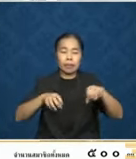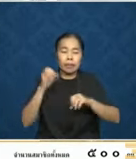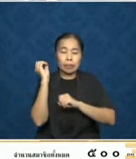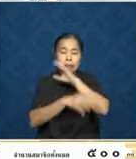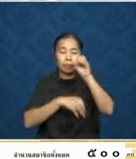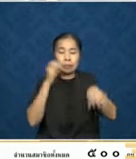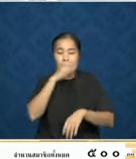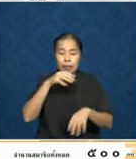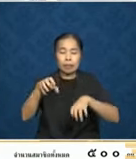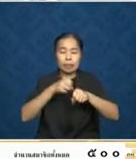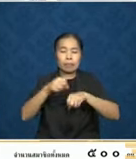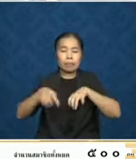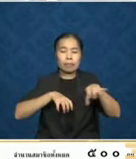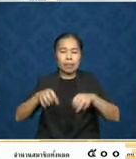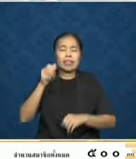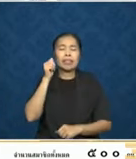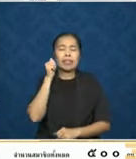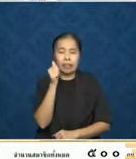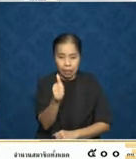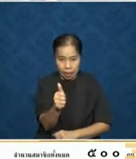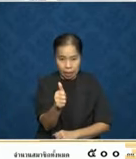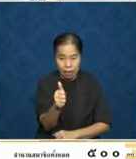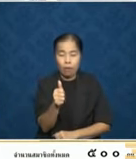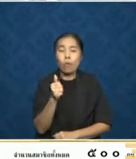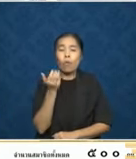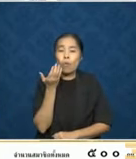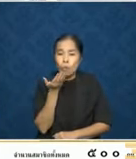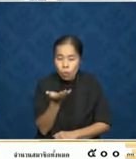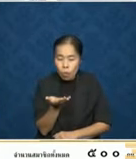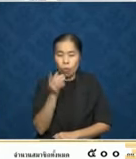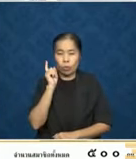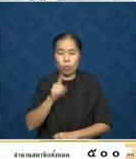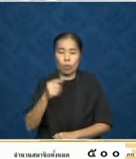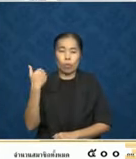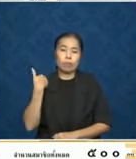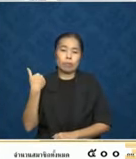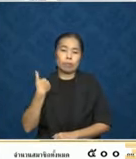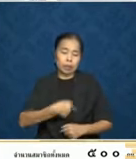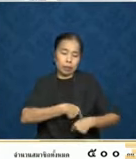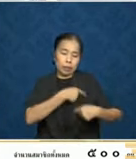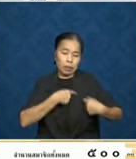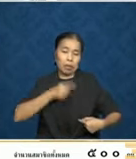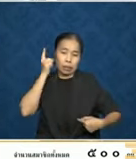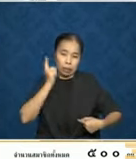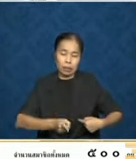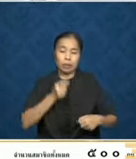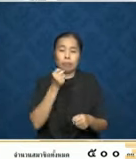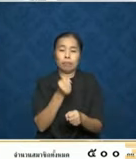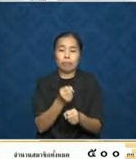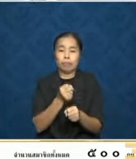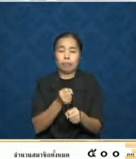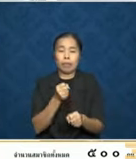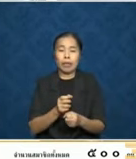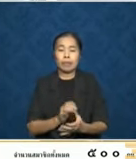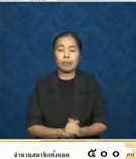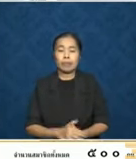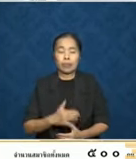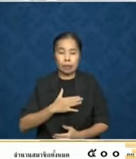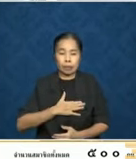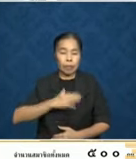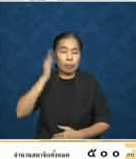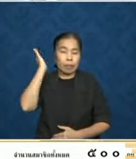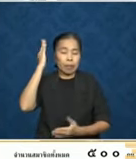การได้ครับท่านประธานครับขอให้มีเครื่องมือมีความจริงใจและจริงจังครับสิ่งที่ผมจะอธิบายต่อ